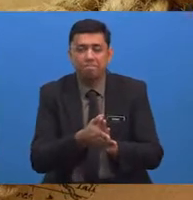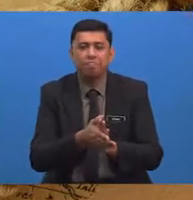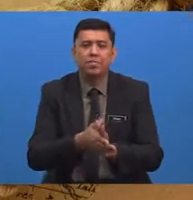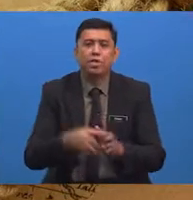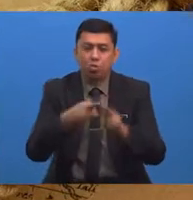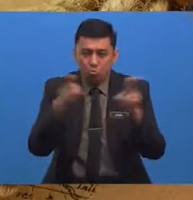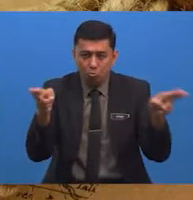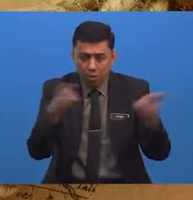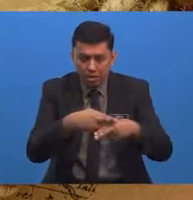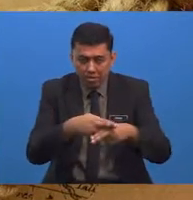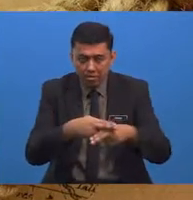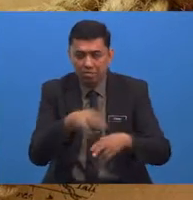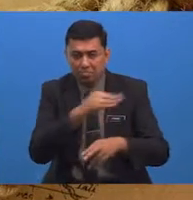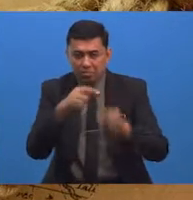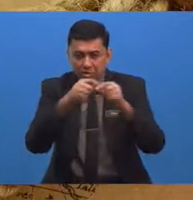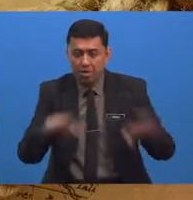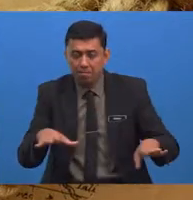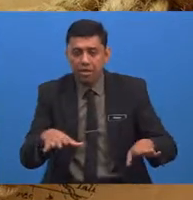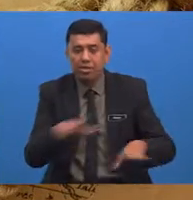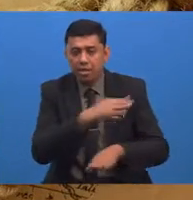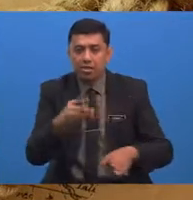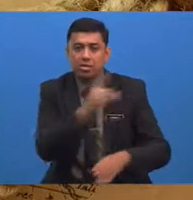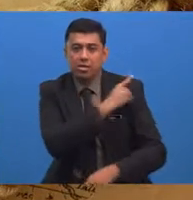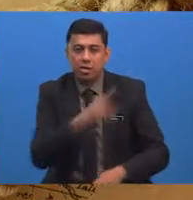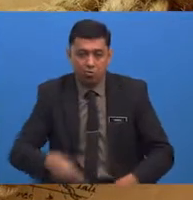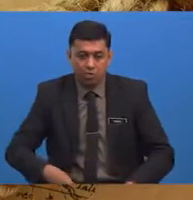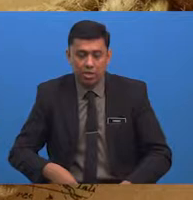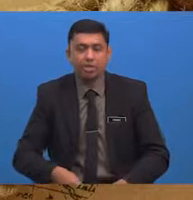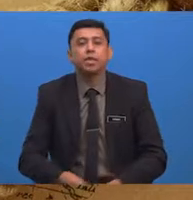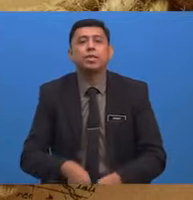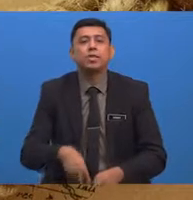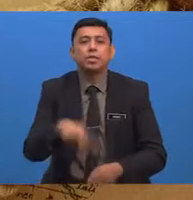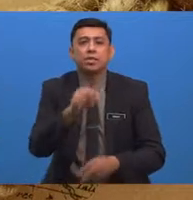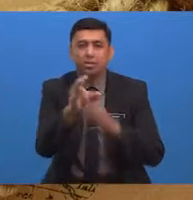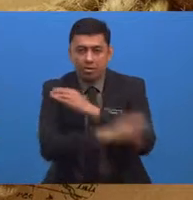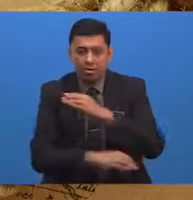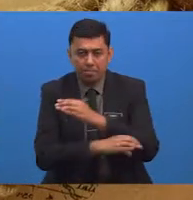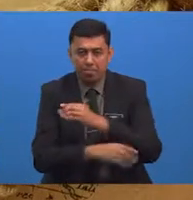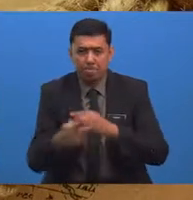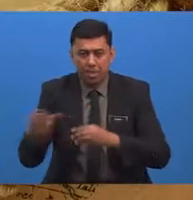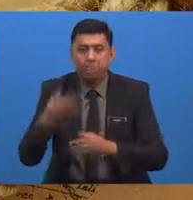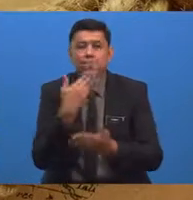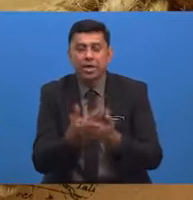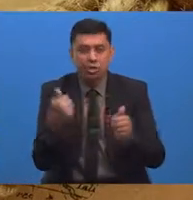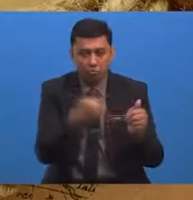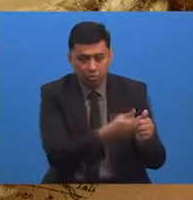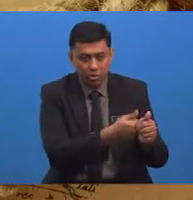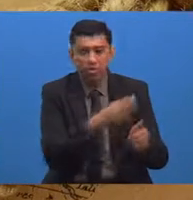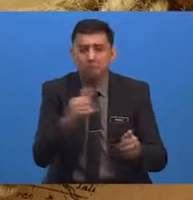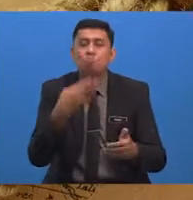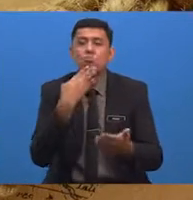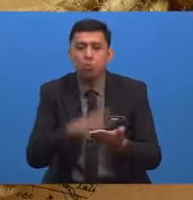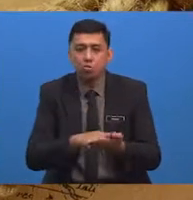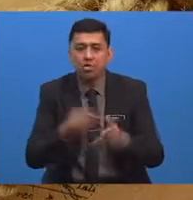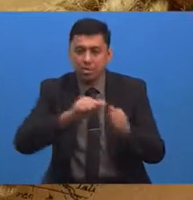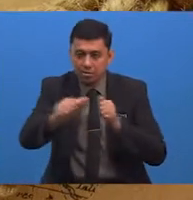untuk menggugat ketenteraman dan kedaulatan negara. Perkara baik menjadi ikutan, perkara buruk perlu